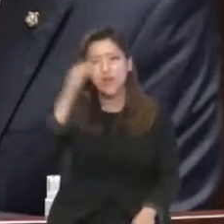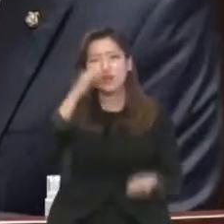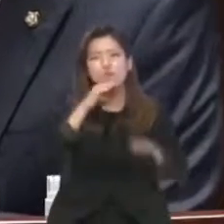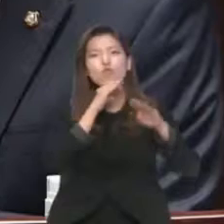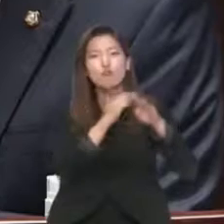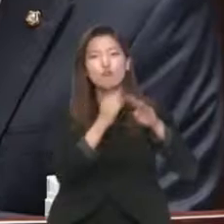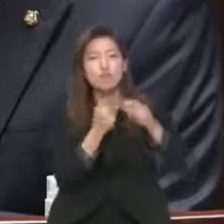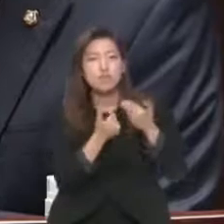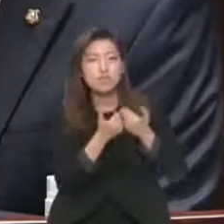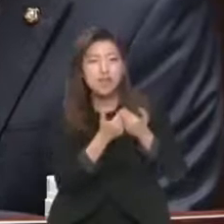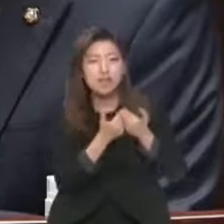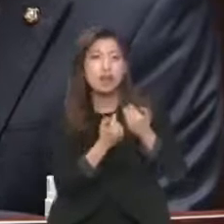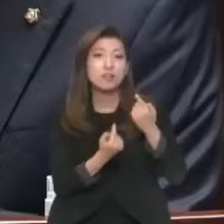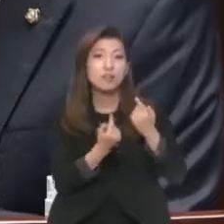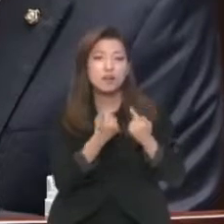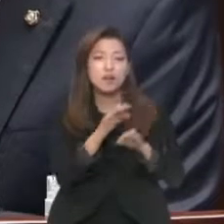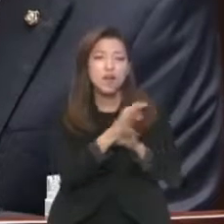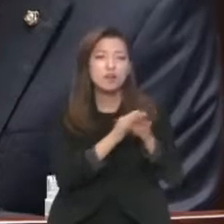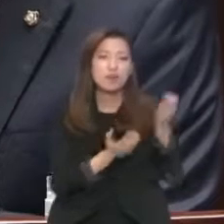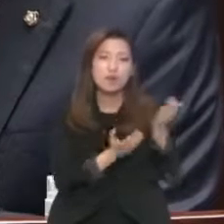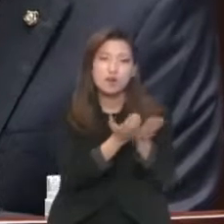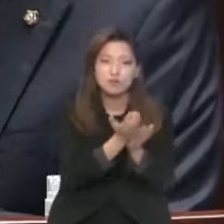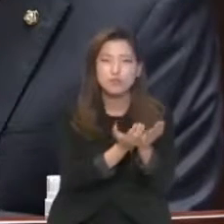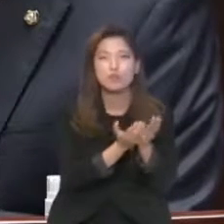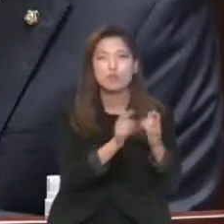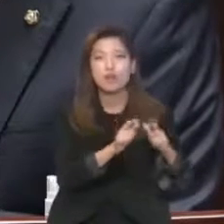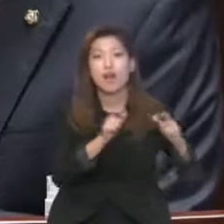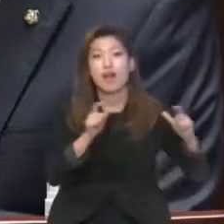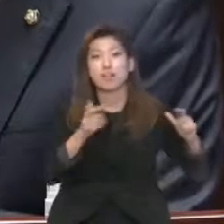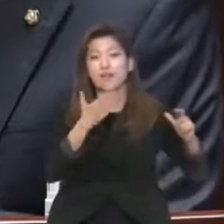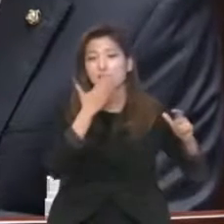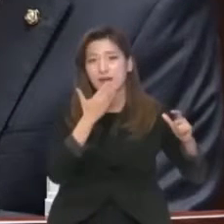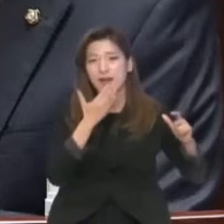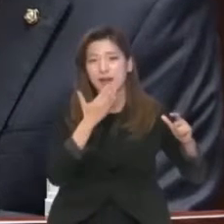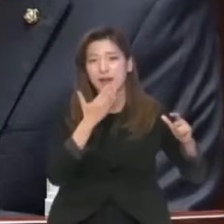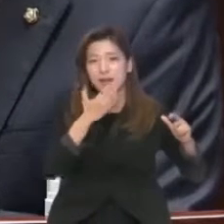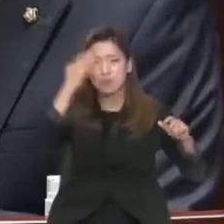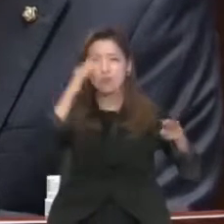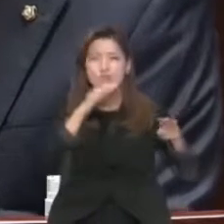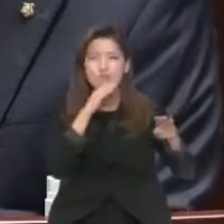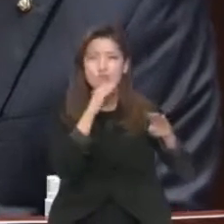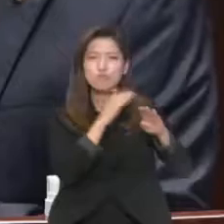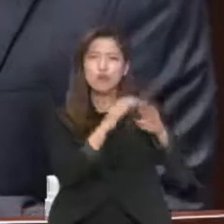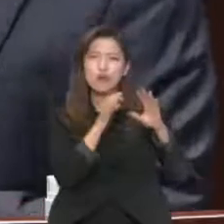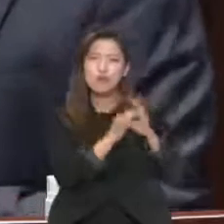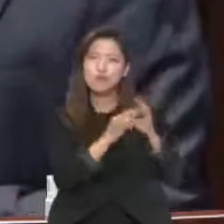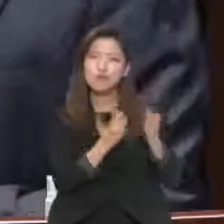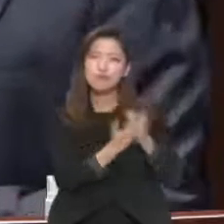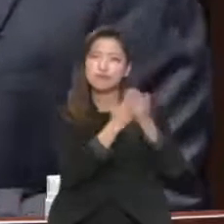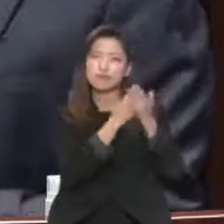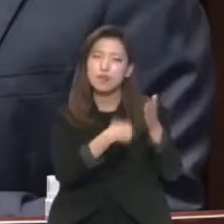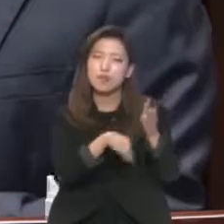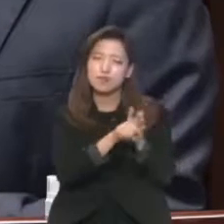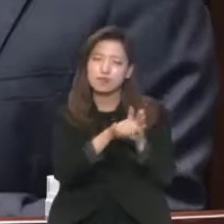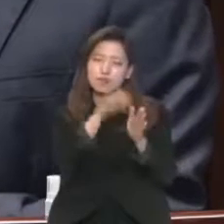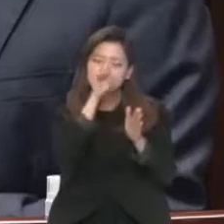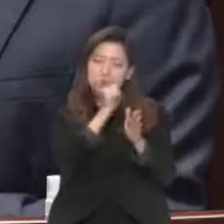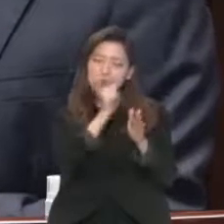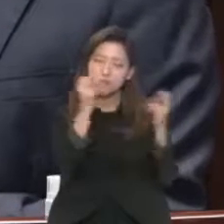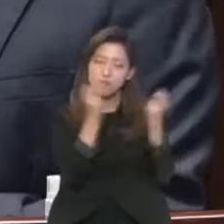우리는 같이 열어놓고 토론할 수 있고 그 속에서 남북 간의 무엇이 남북 관계 발전을 위해서 좋은 길인가에